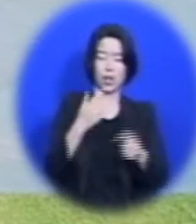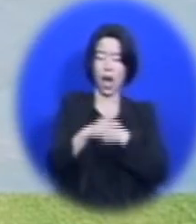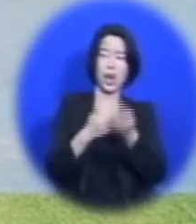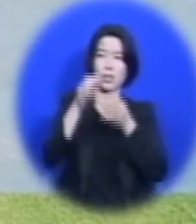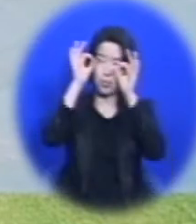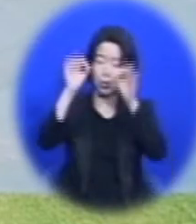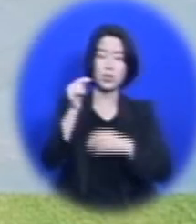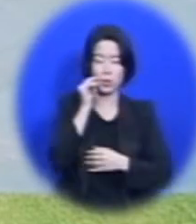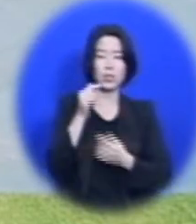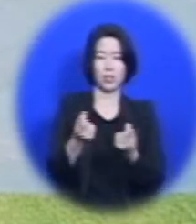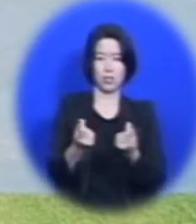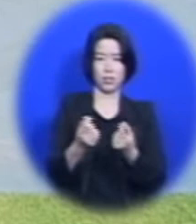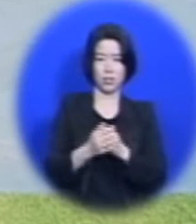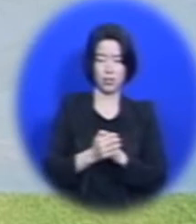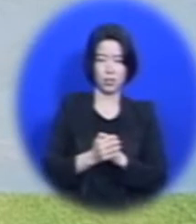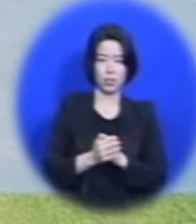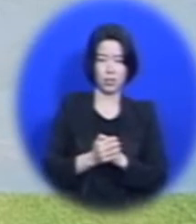못하는.